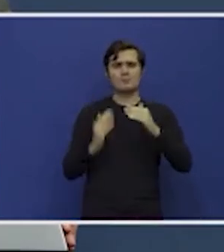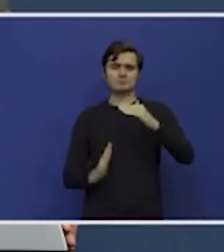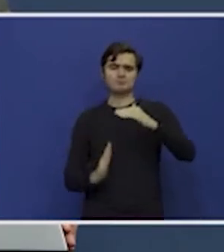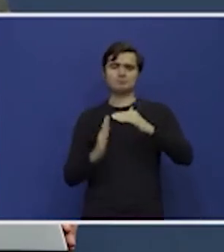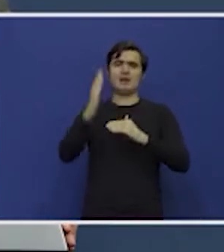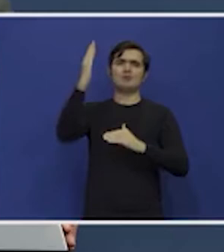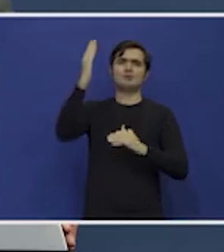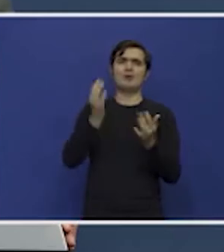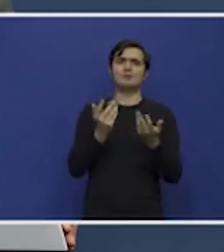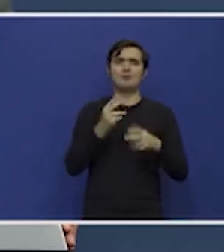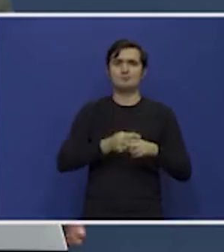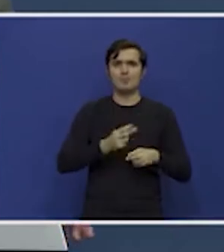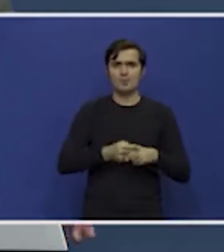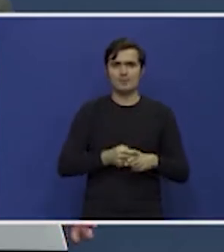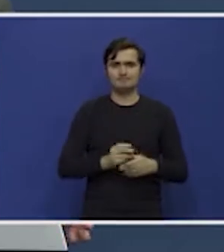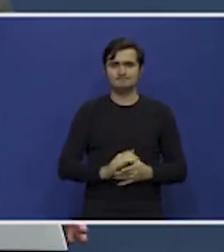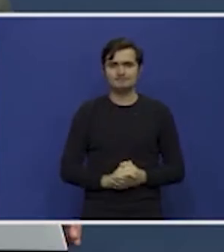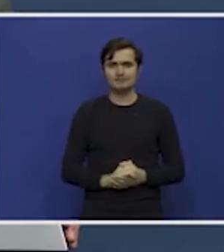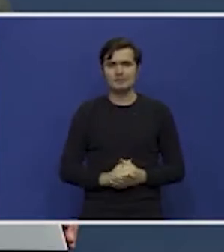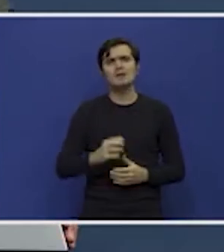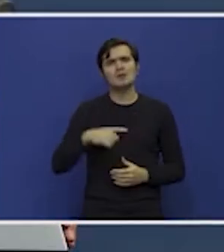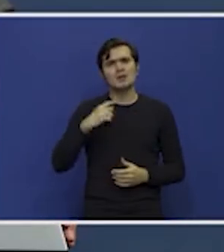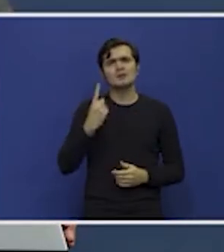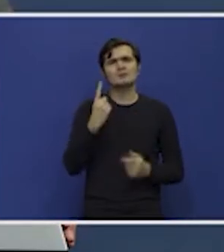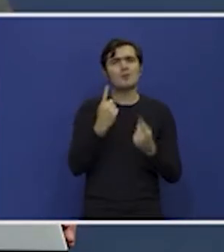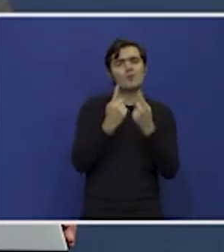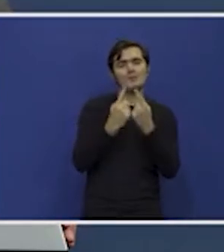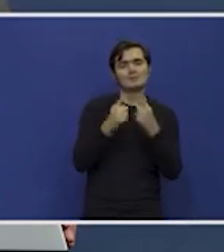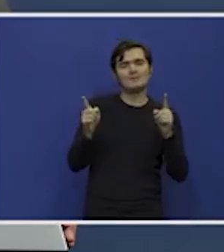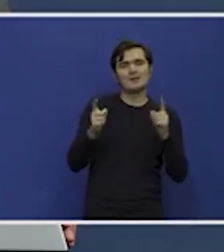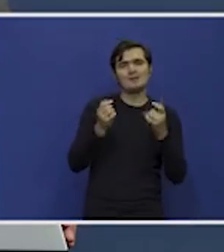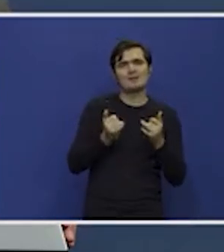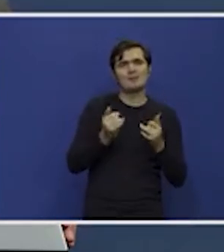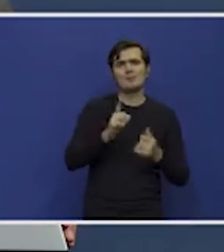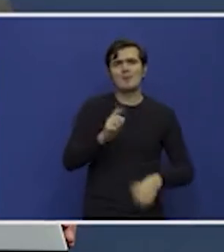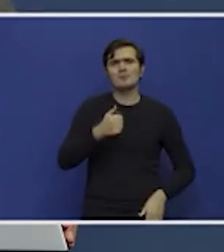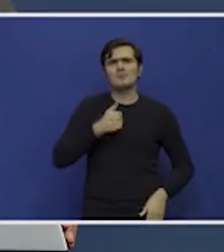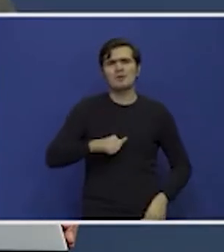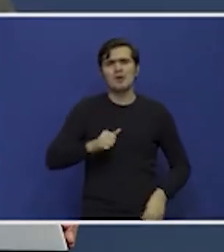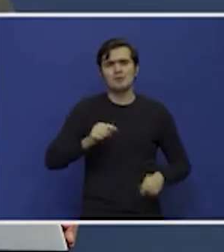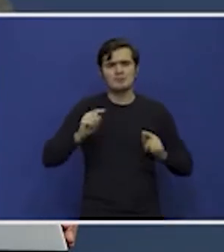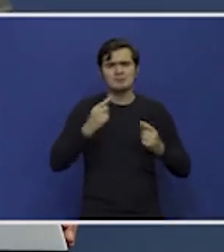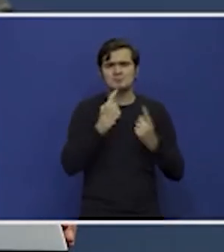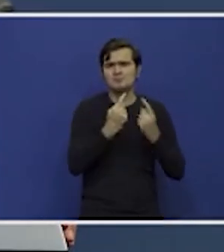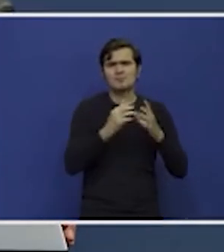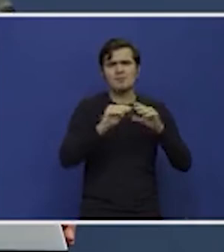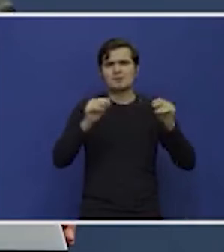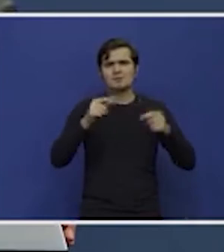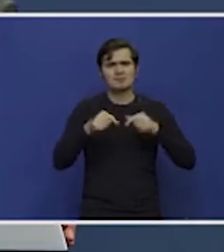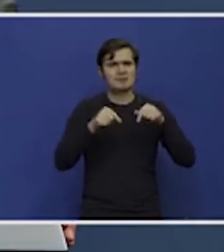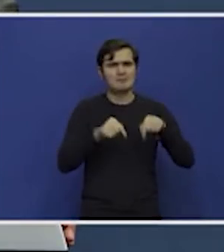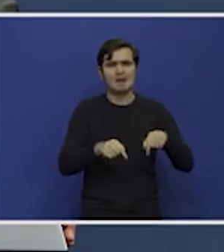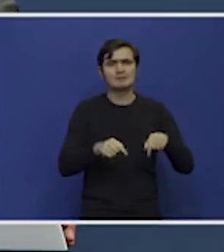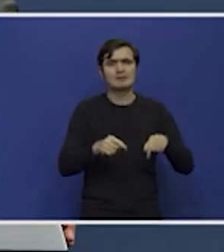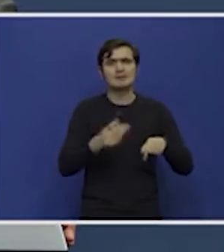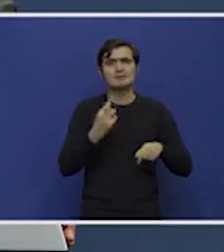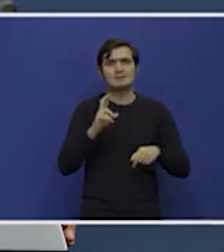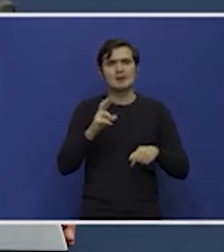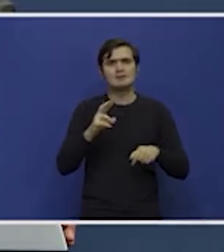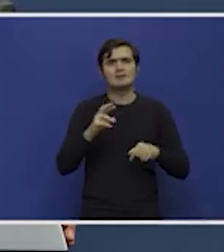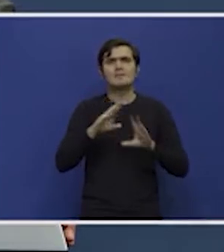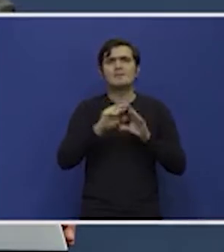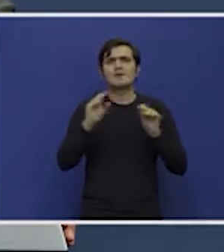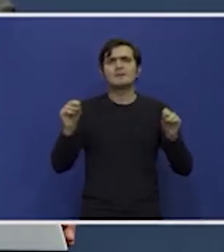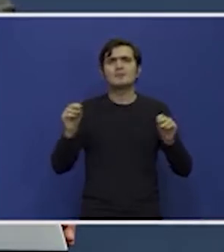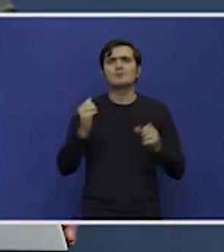de cazuri. Este o anumită diferență, nu vreau să insist foarte mult asupra ei. Sunt mulți care